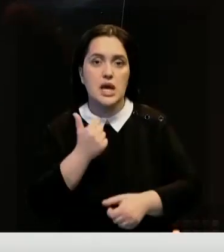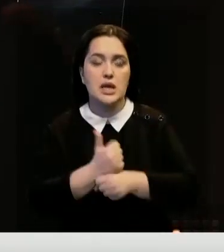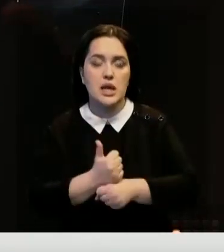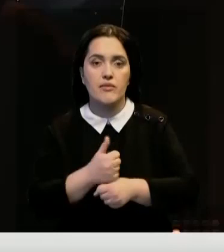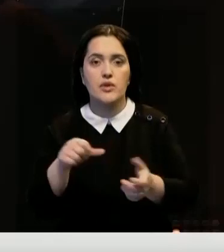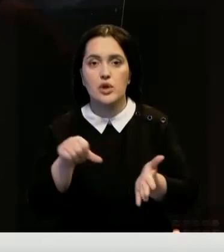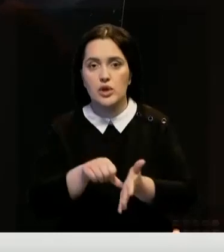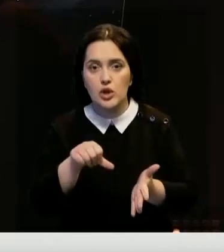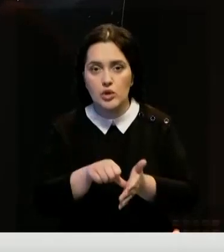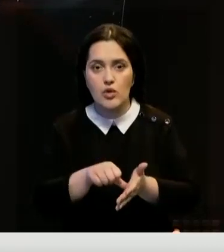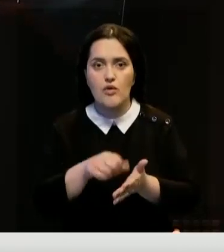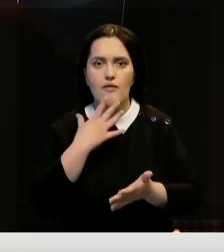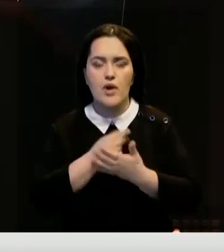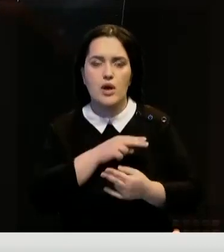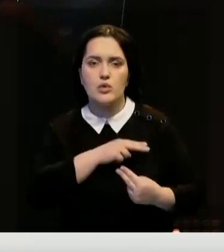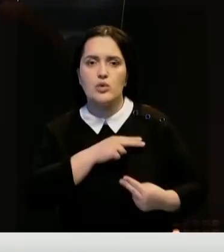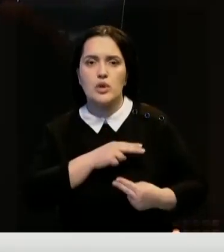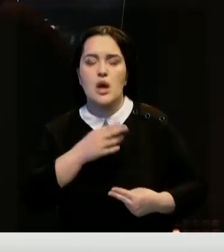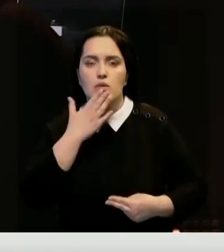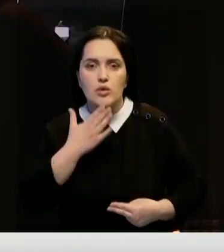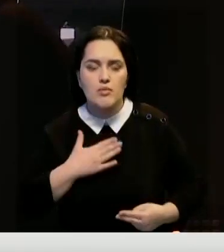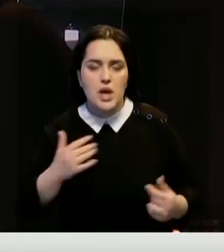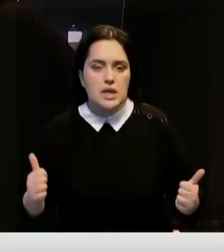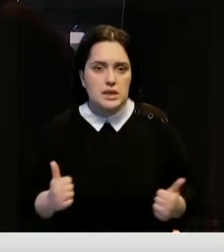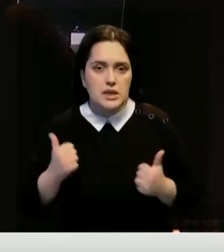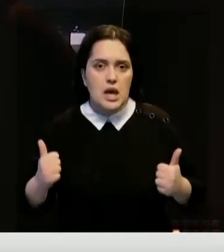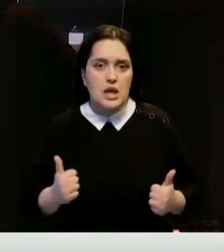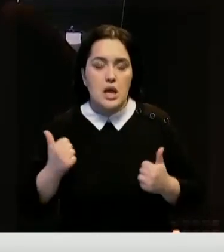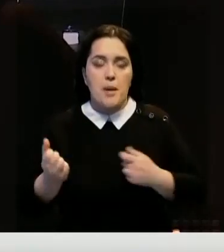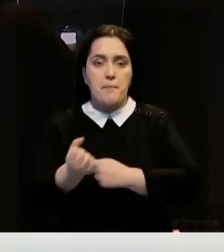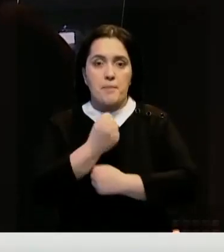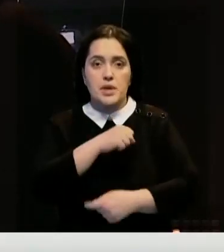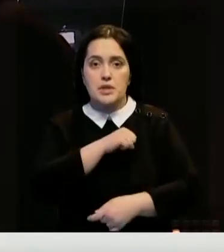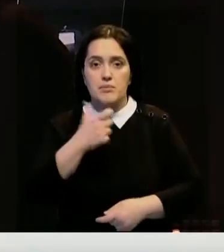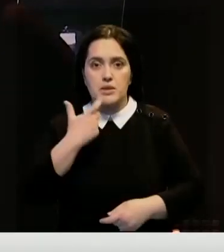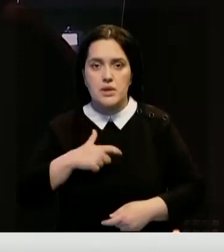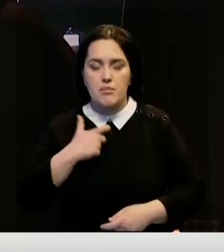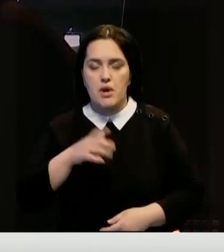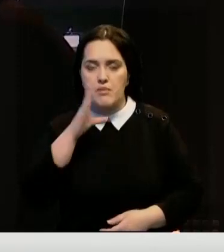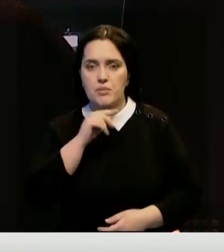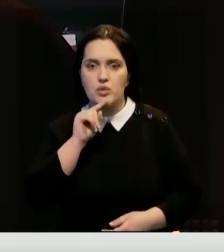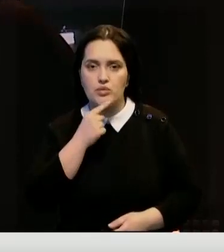благодаря своему трудолюбию неустанным старанием побеждать самого себя и преодолевая трудности